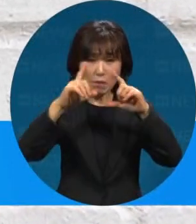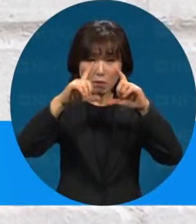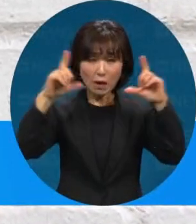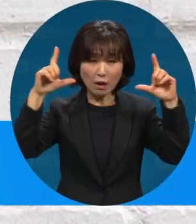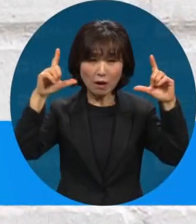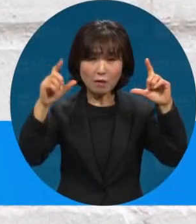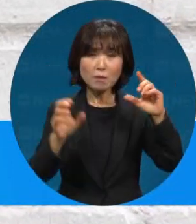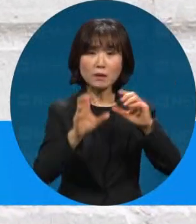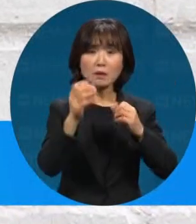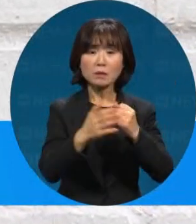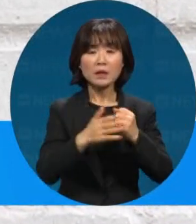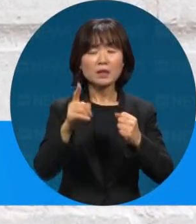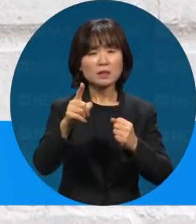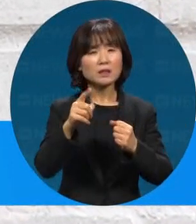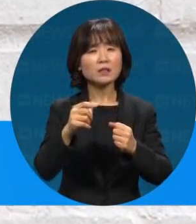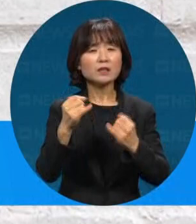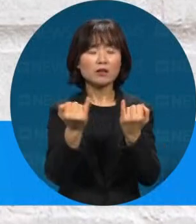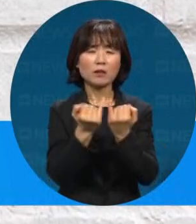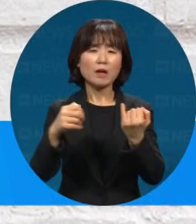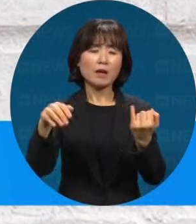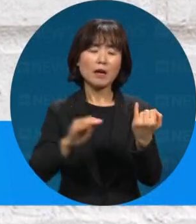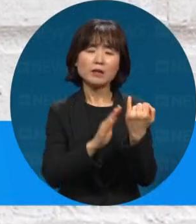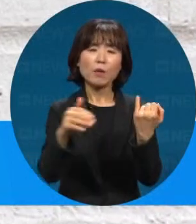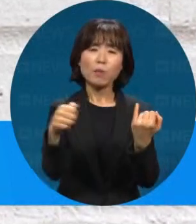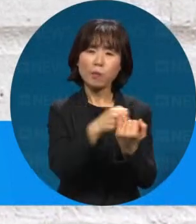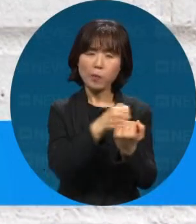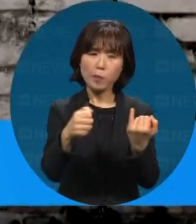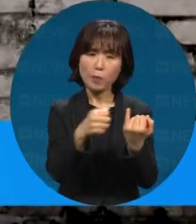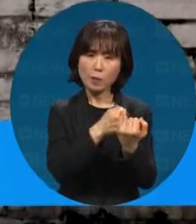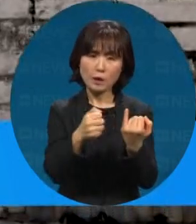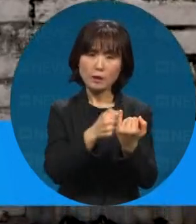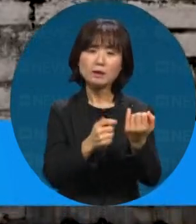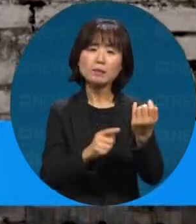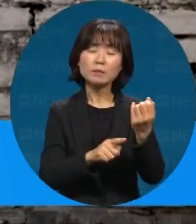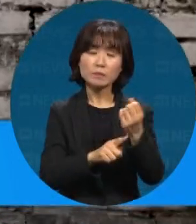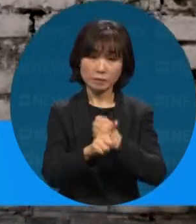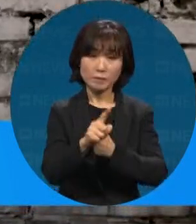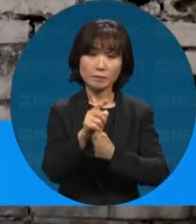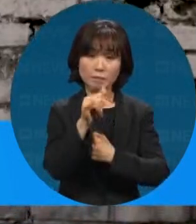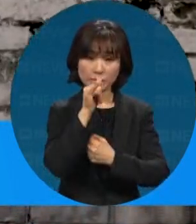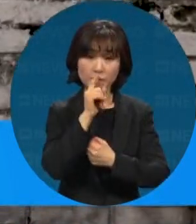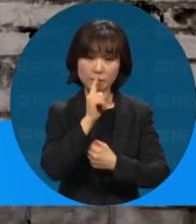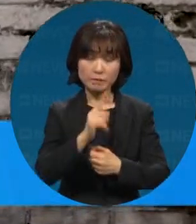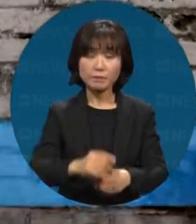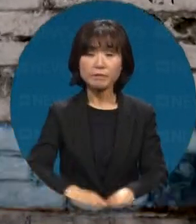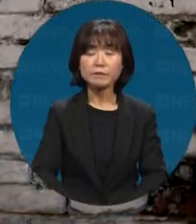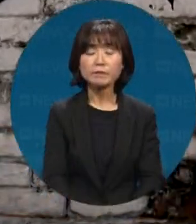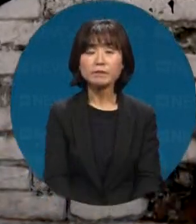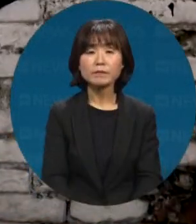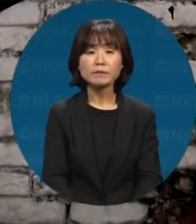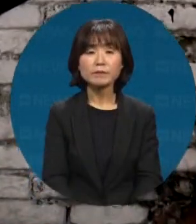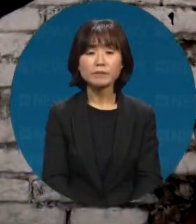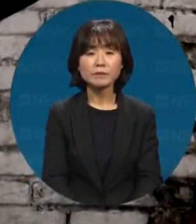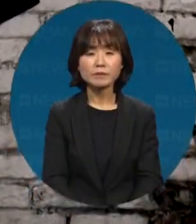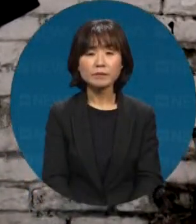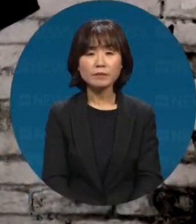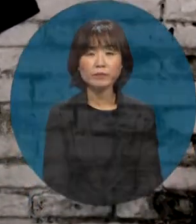그림이 여성 대상의 가정폭력을 다룬 것이란 해석이 나오고 있습니다. 지금까지 글로벌 브리핑이었습니다.